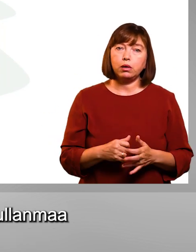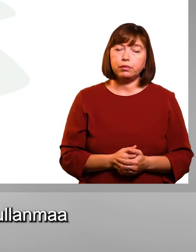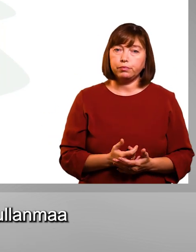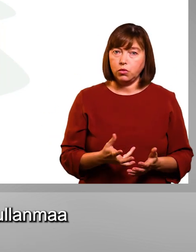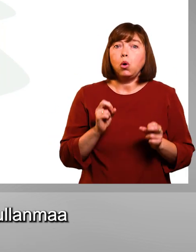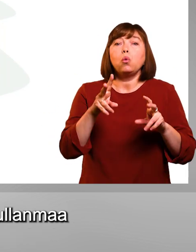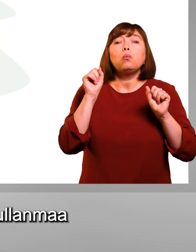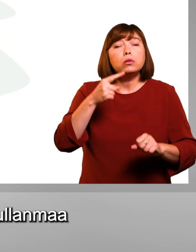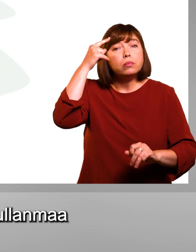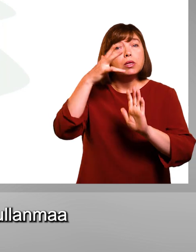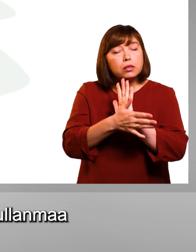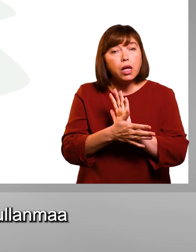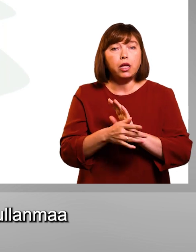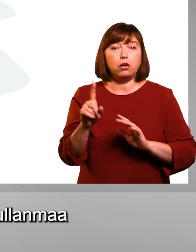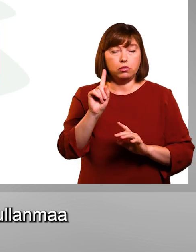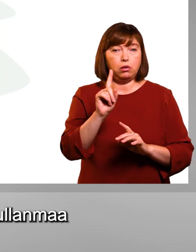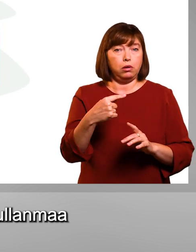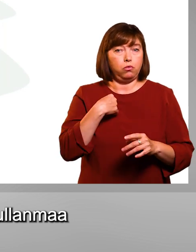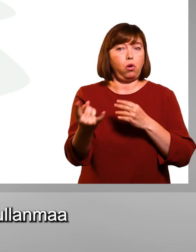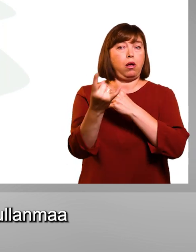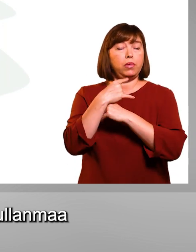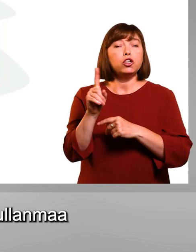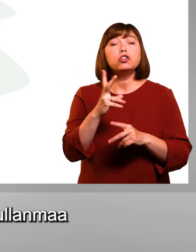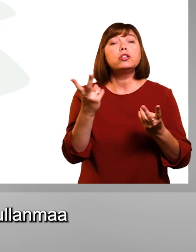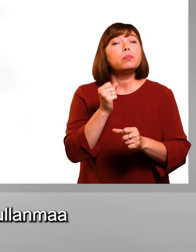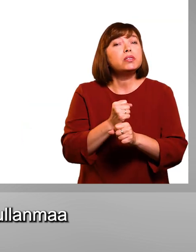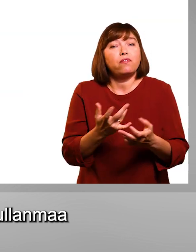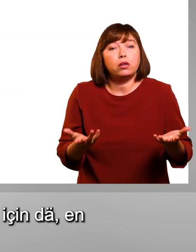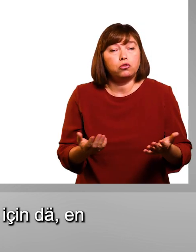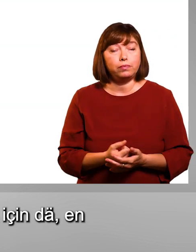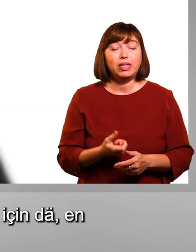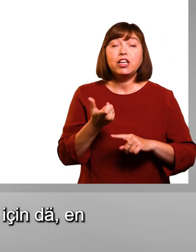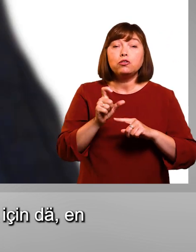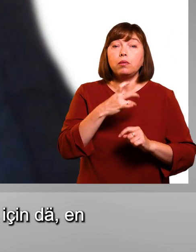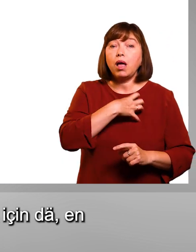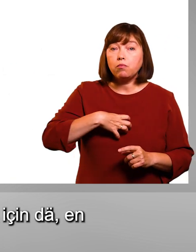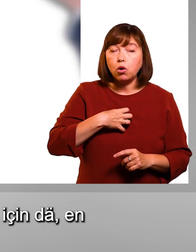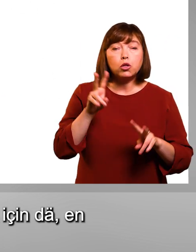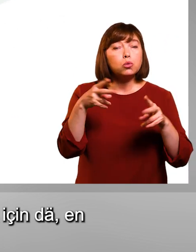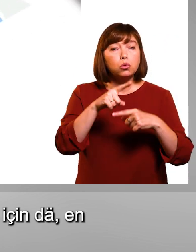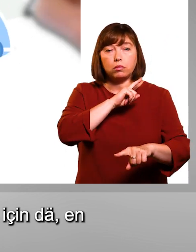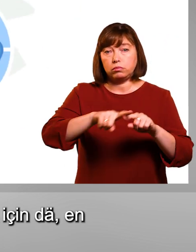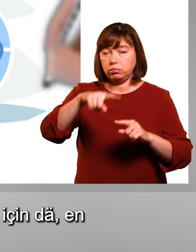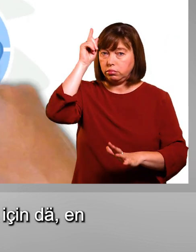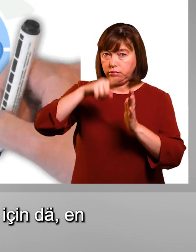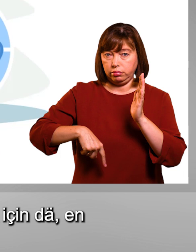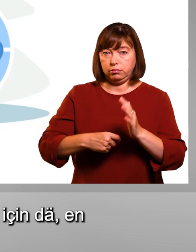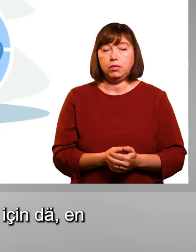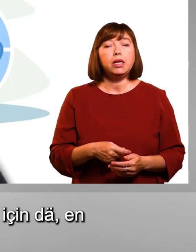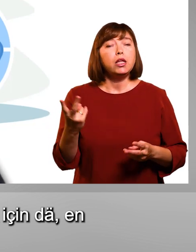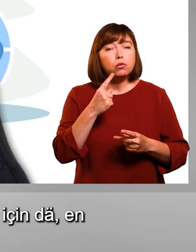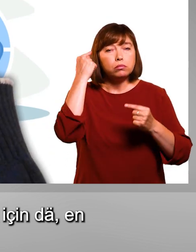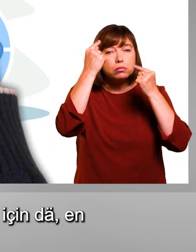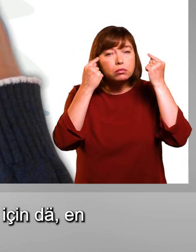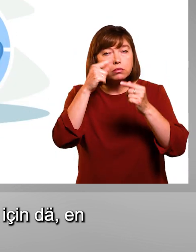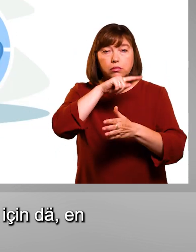Dar cum putem să ne dăm seama că suntem manipulați și ce trebuie să facem? Cel mai important este să nu luăm decizii pripite. Să ne